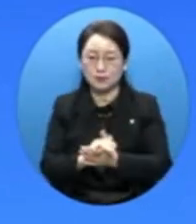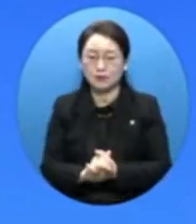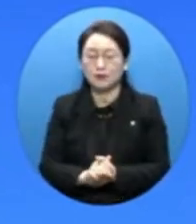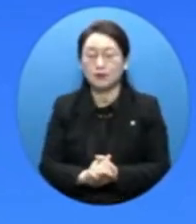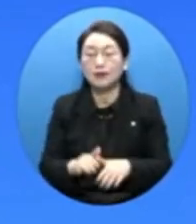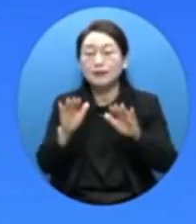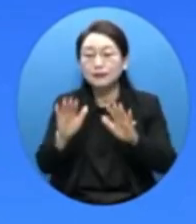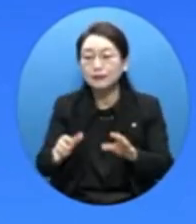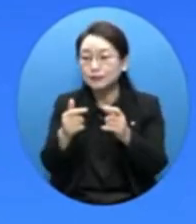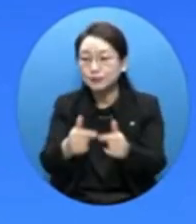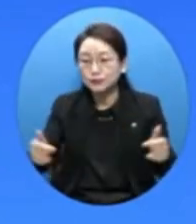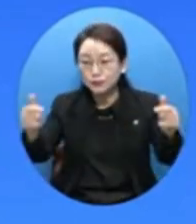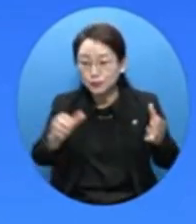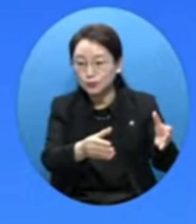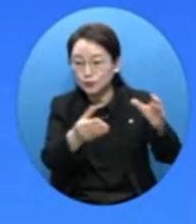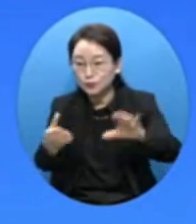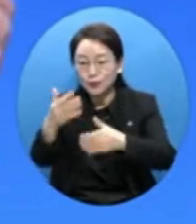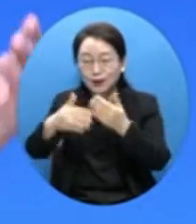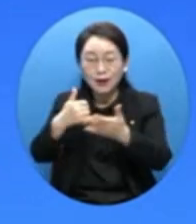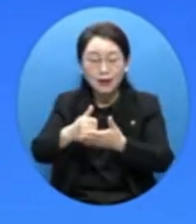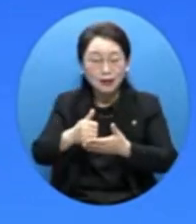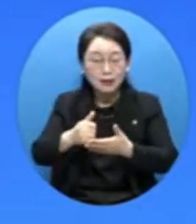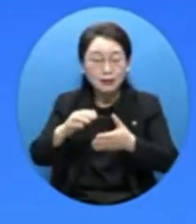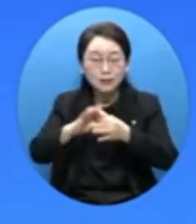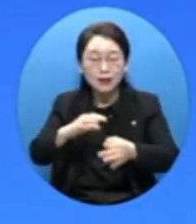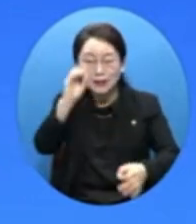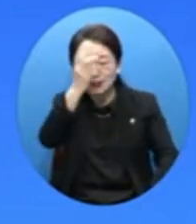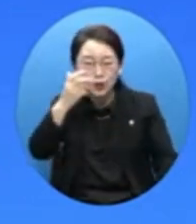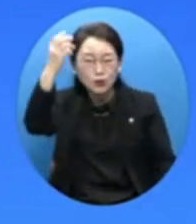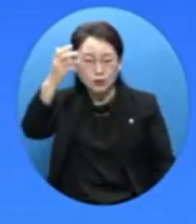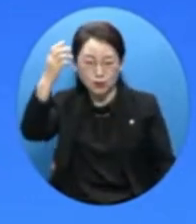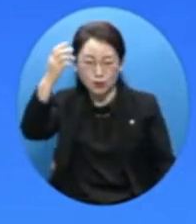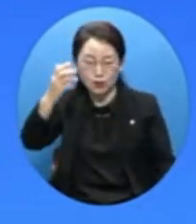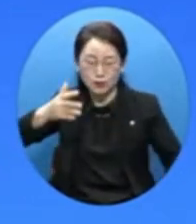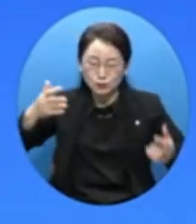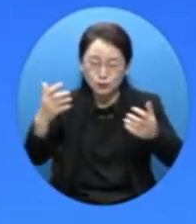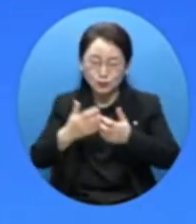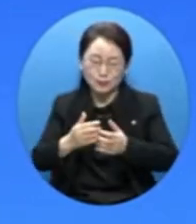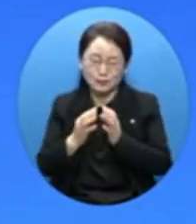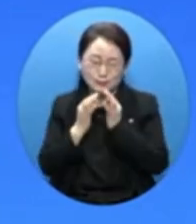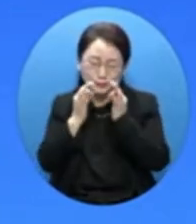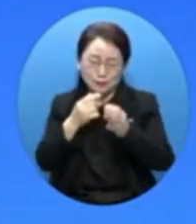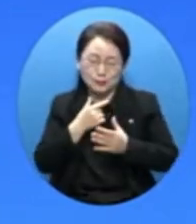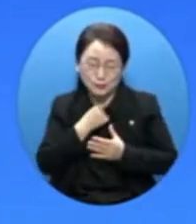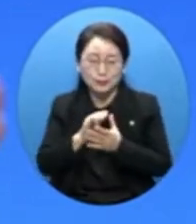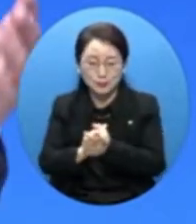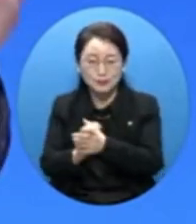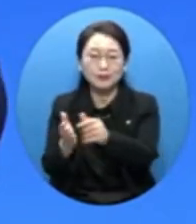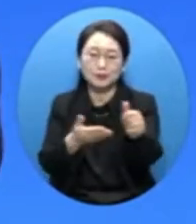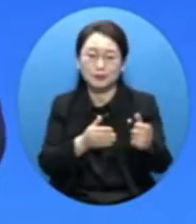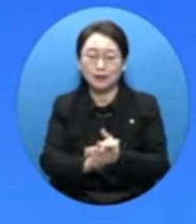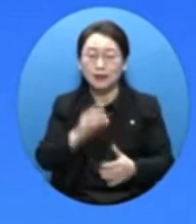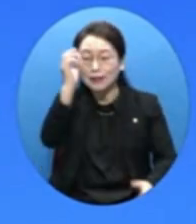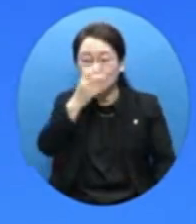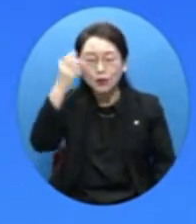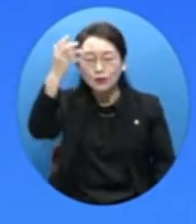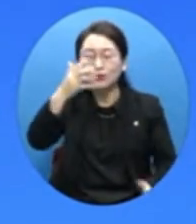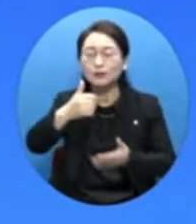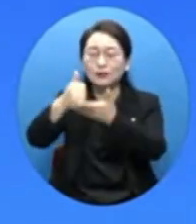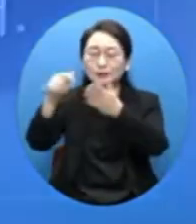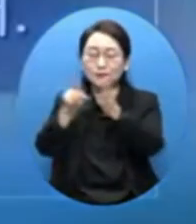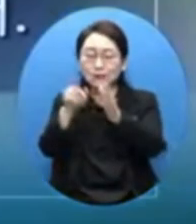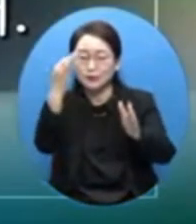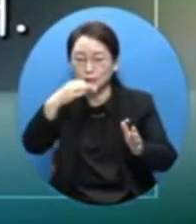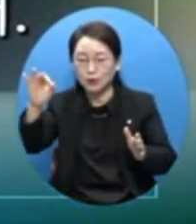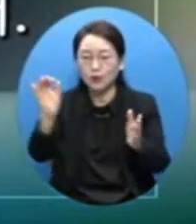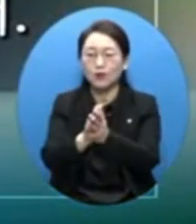우리의 부흥을 부어주시는 하나님의 영 성령의 충만함을 간절히 삼아하는 여러분 모두가 되기를 바랍니다. 성령님, 성령님을